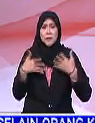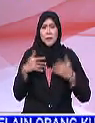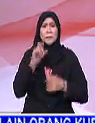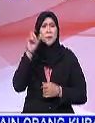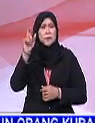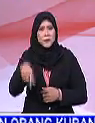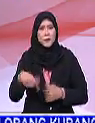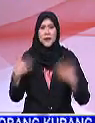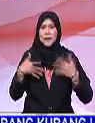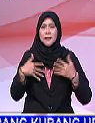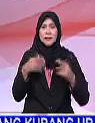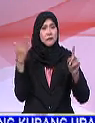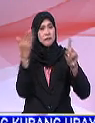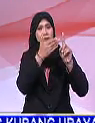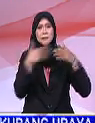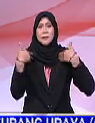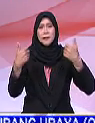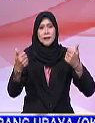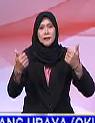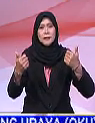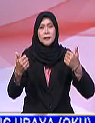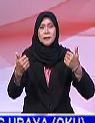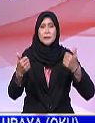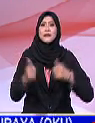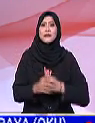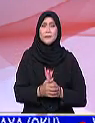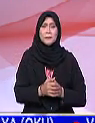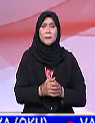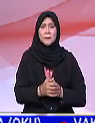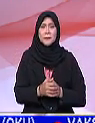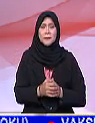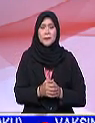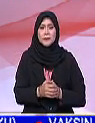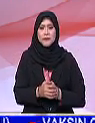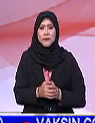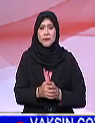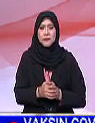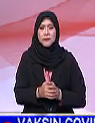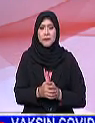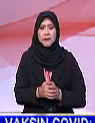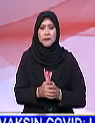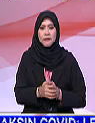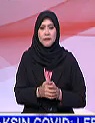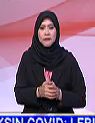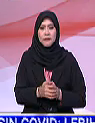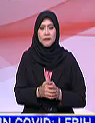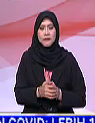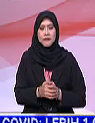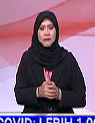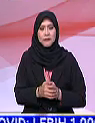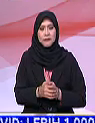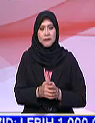takutlah. Ini untuk kesihatan kita. Ya. Jadi kita tengok dekat hari ini kawan-kawan kecil ada tak yang mana yang rasa